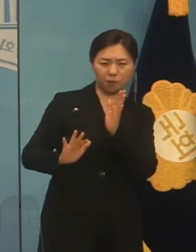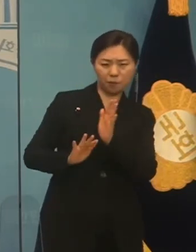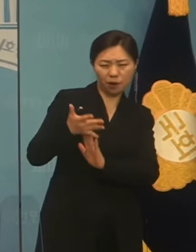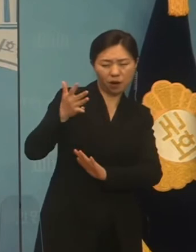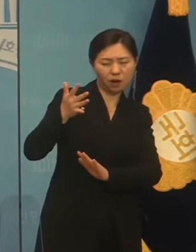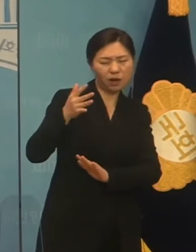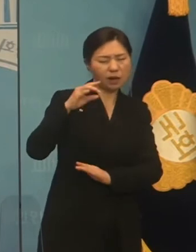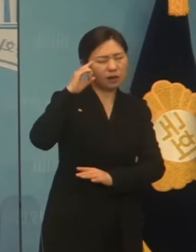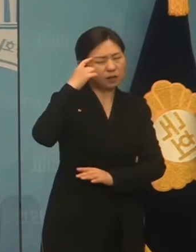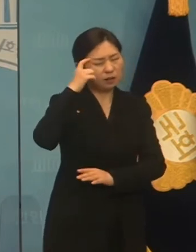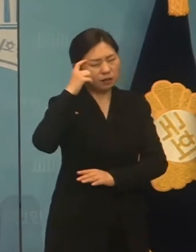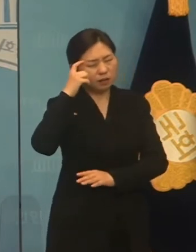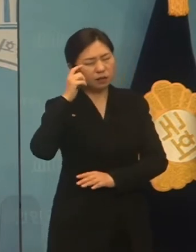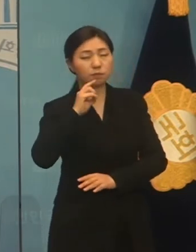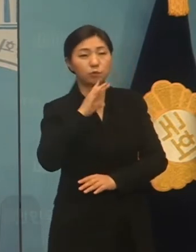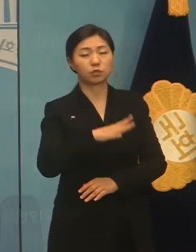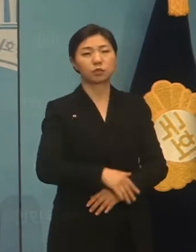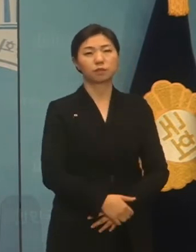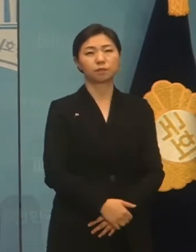향수에 젖어 있습니다.